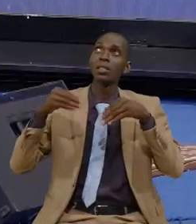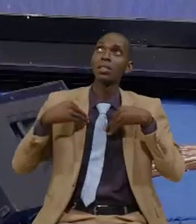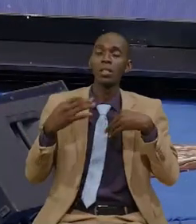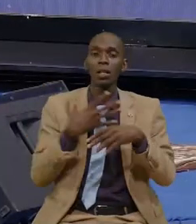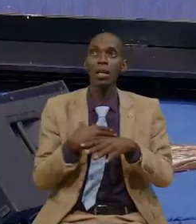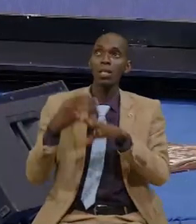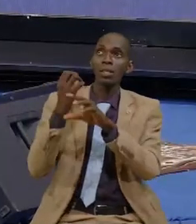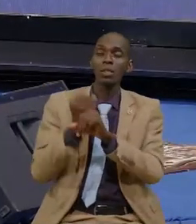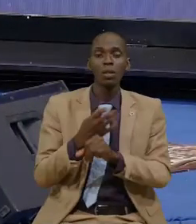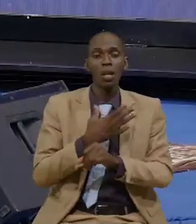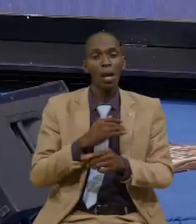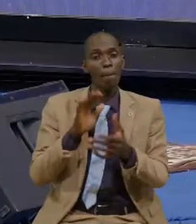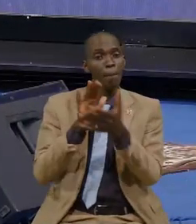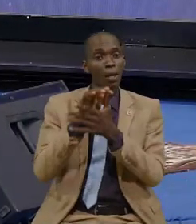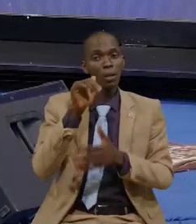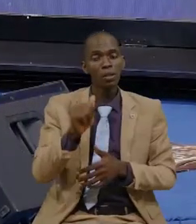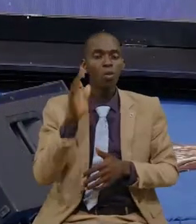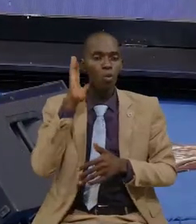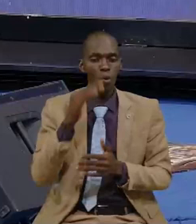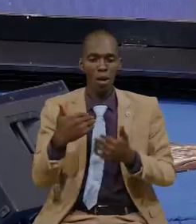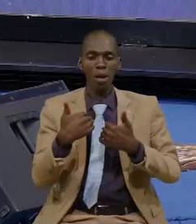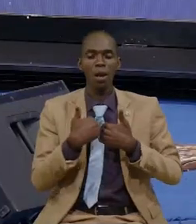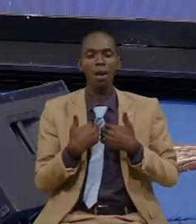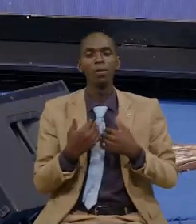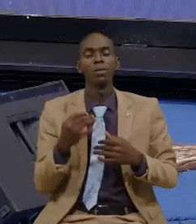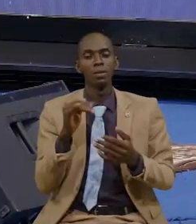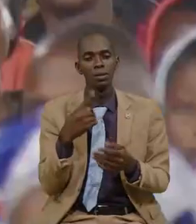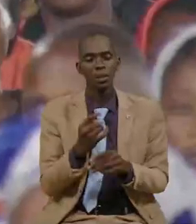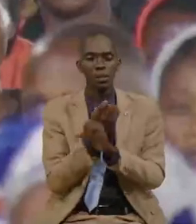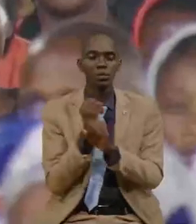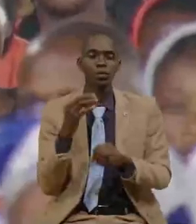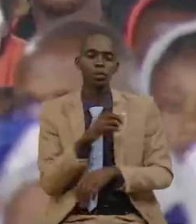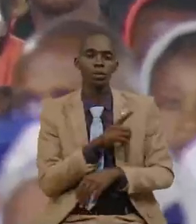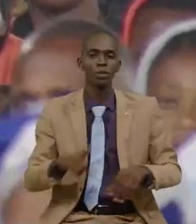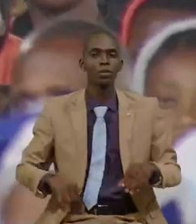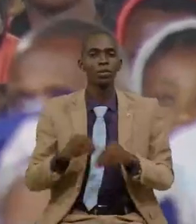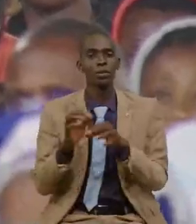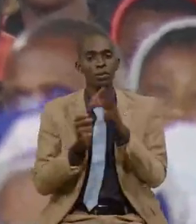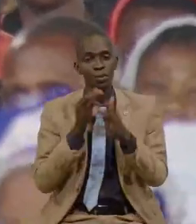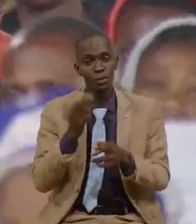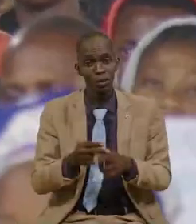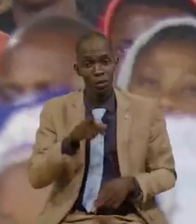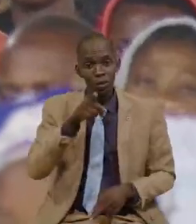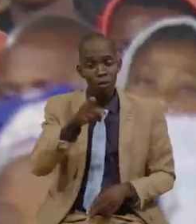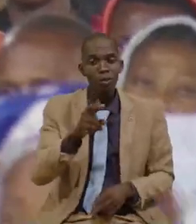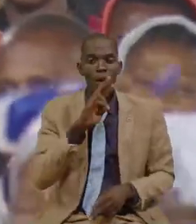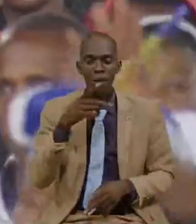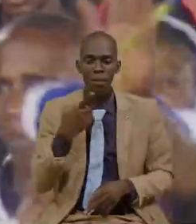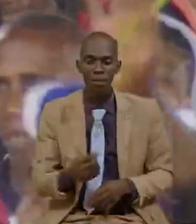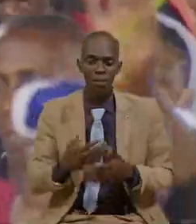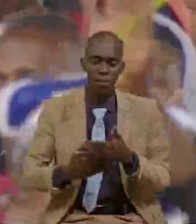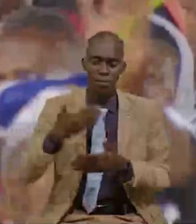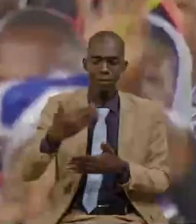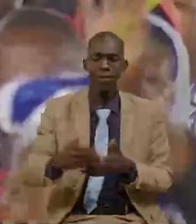Tous ceux qui vont recevoir et croire auront, posséderont le salut du Seigneur. Vous